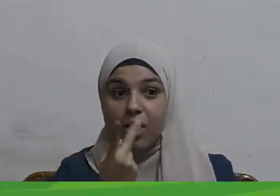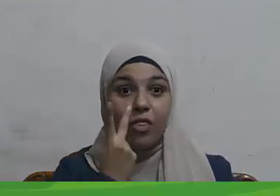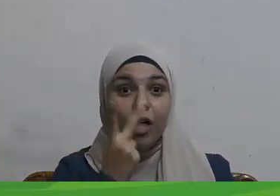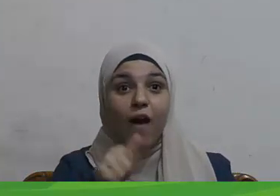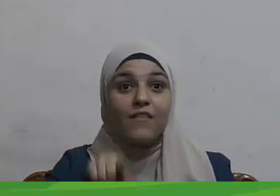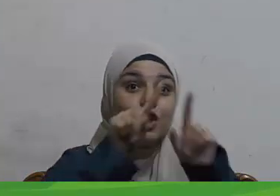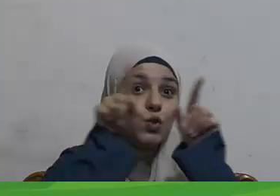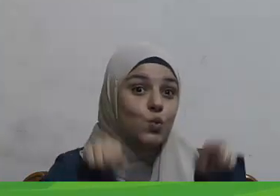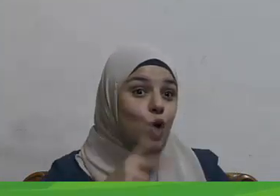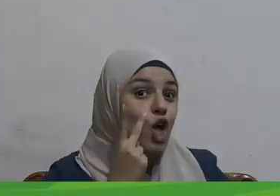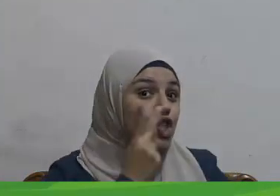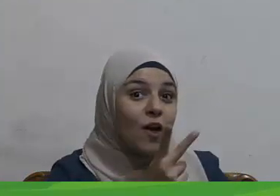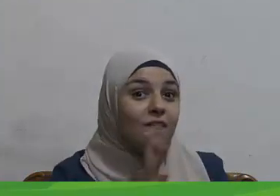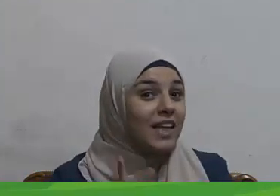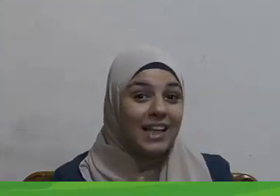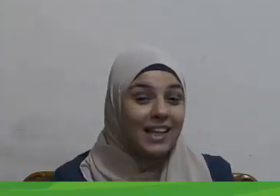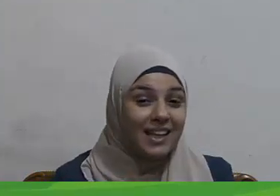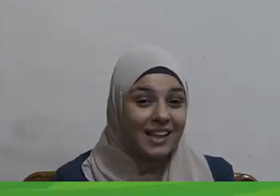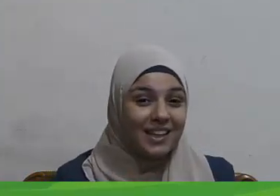ماذا ترى في هذه الصورة؟